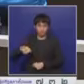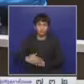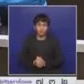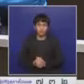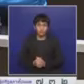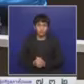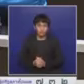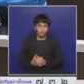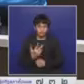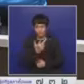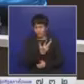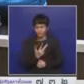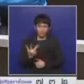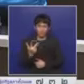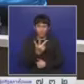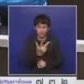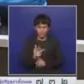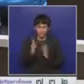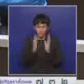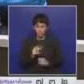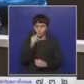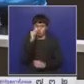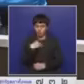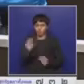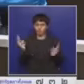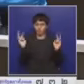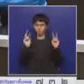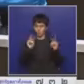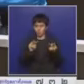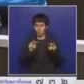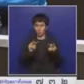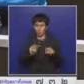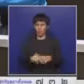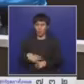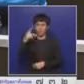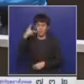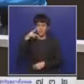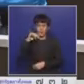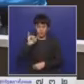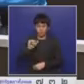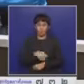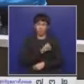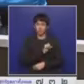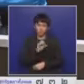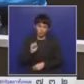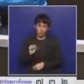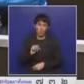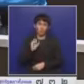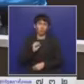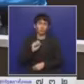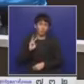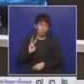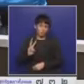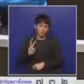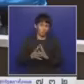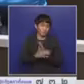3สถาบันวันนี้คนไทยกำลังจับตามองว่าพลเอกประยุทธ์สภาสสสว